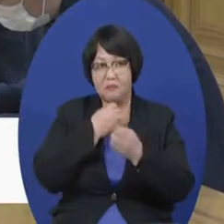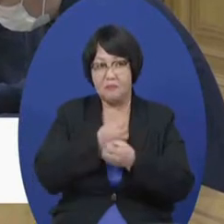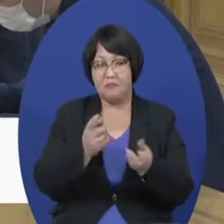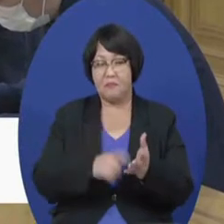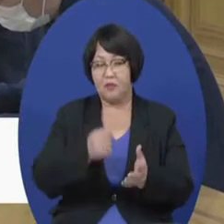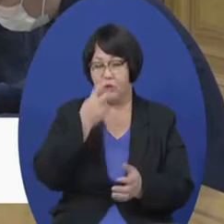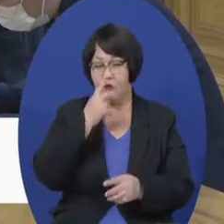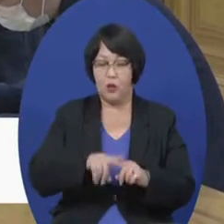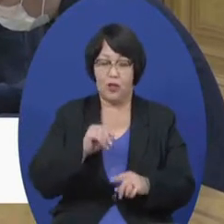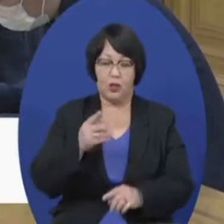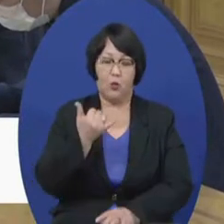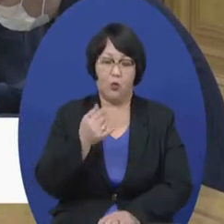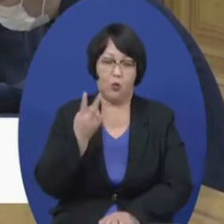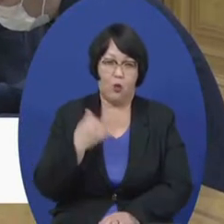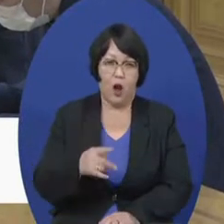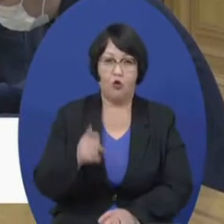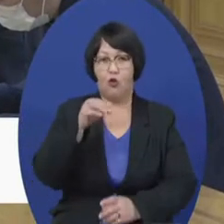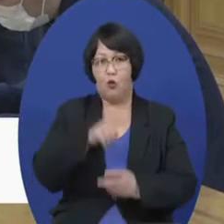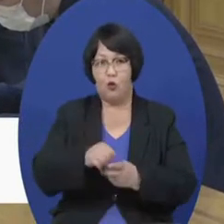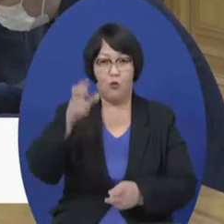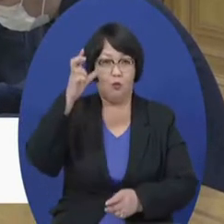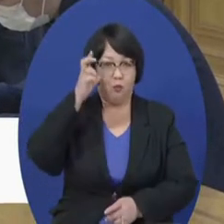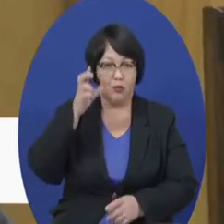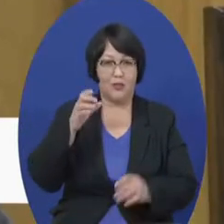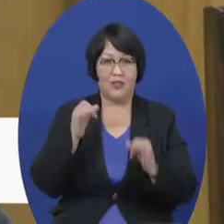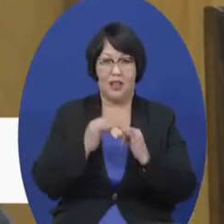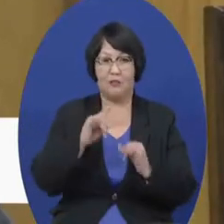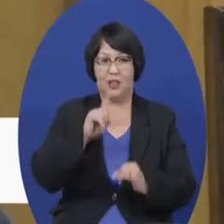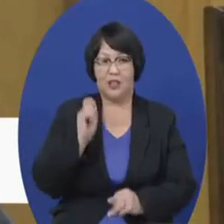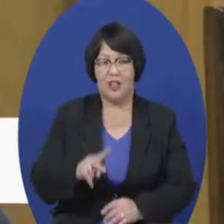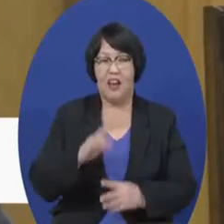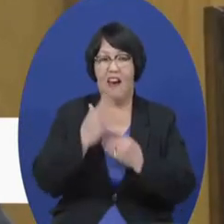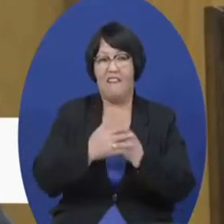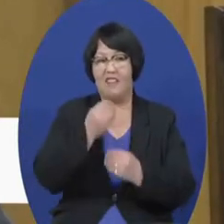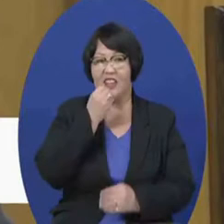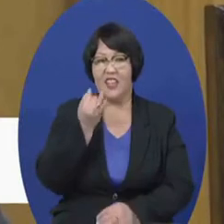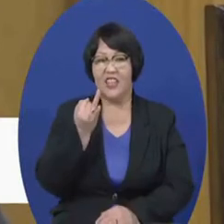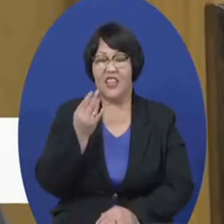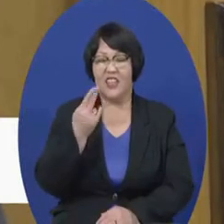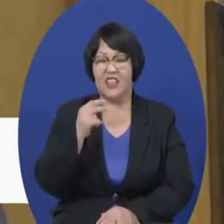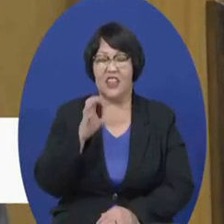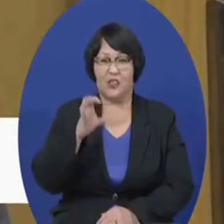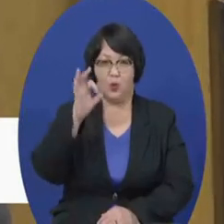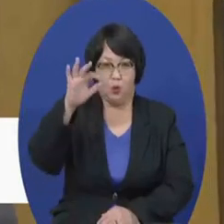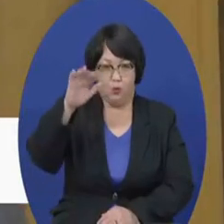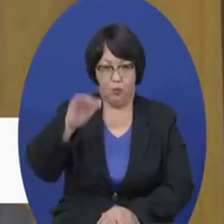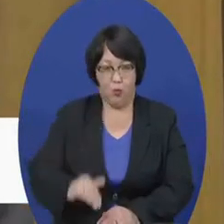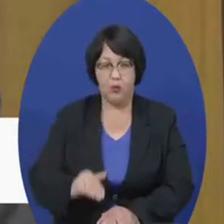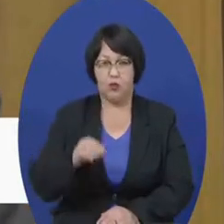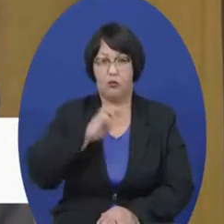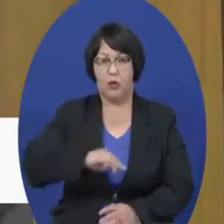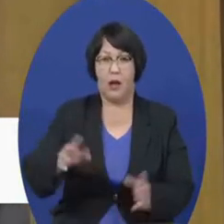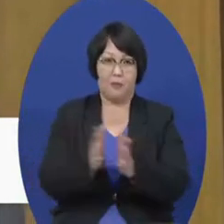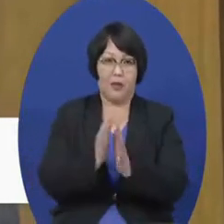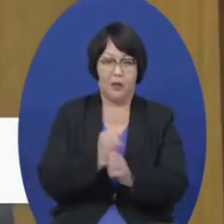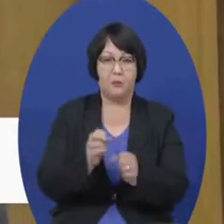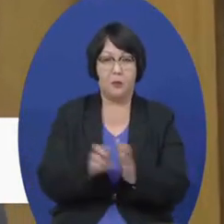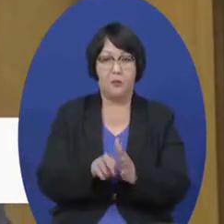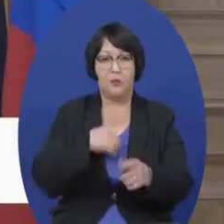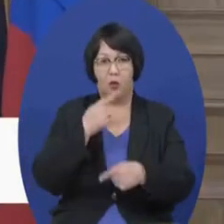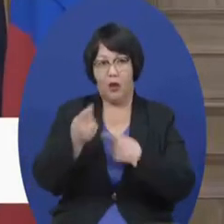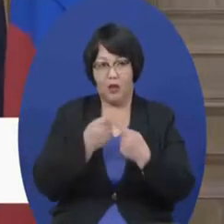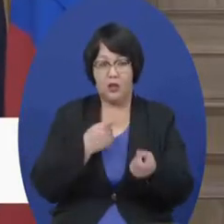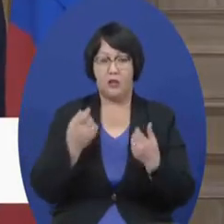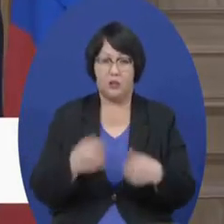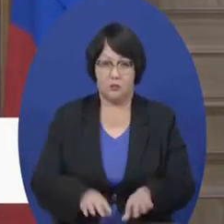уурхай, хөрөнгө оруулалт, боловсрол, захим засаглал, авилгын индексийг бууруулах зэргээр хамтын ажиллагаагаа өргөжүүлэн хөгжүүлэх боломжийн талаар